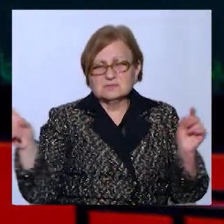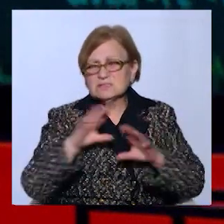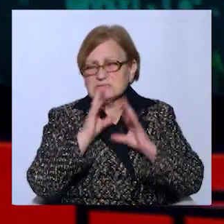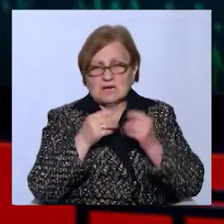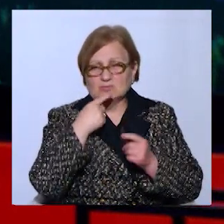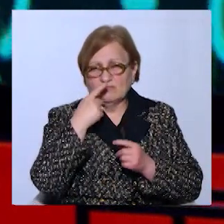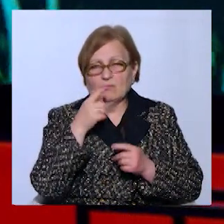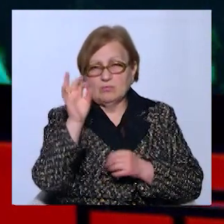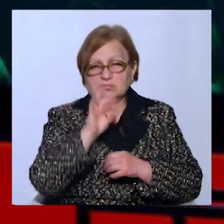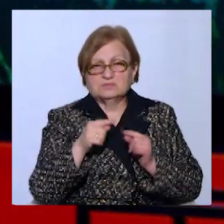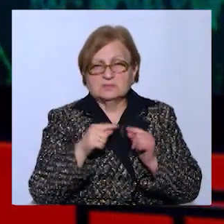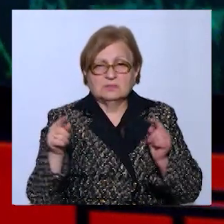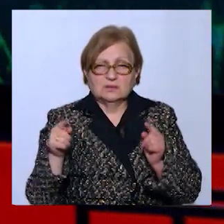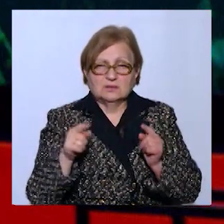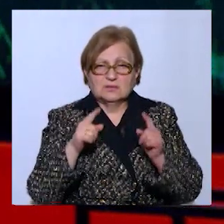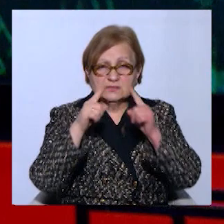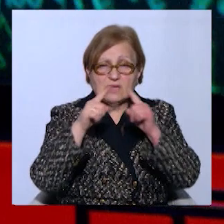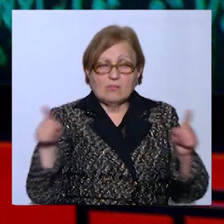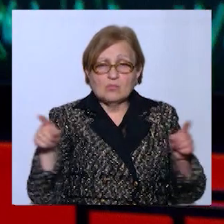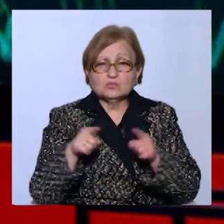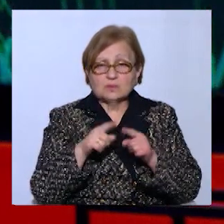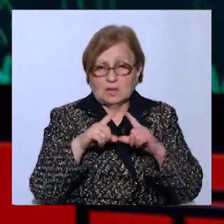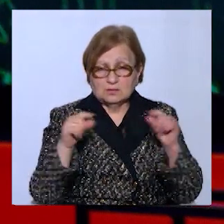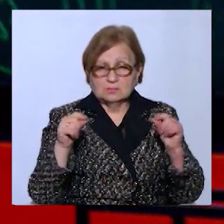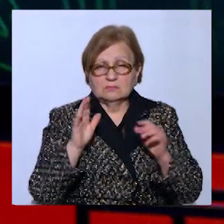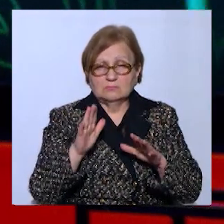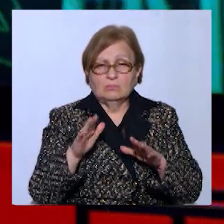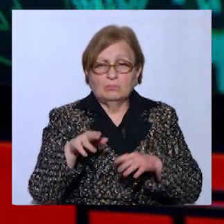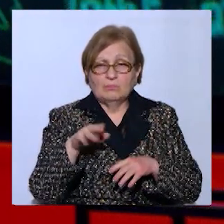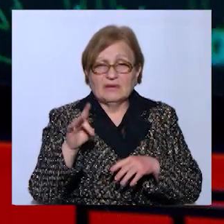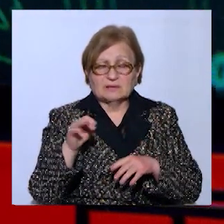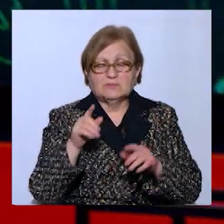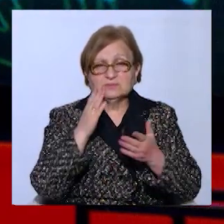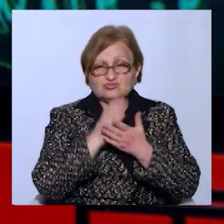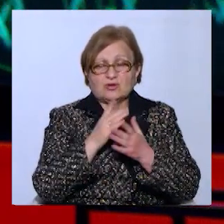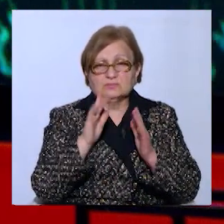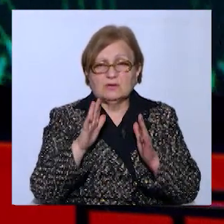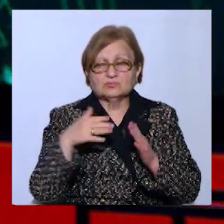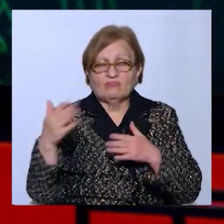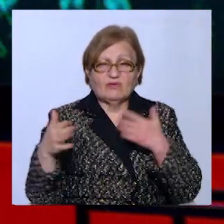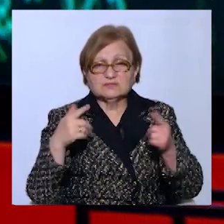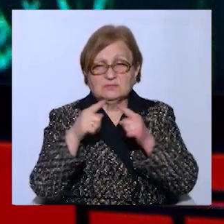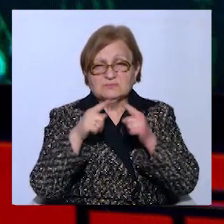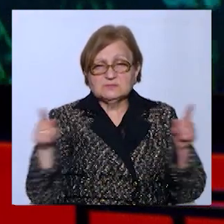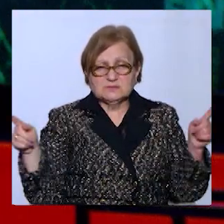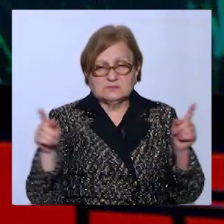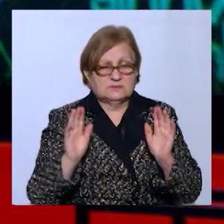ჯერჯერობით იმიტომ რომ სამკუთხედებზე მე მხოლოდ ვიცი პერიმეტრი სამკუთხედის გვერდების სიგძეების ჯამი და ეს არის დაბწუთას მეტი